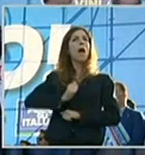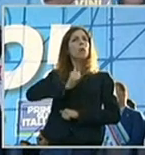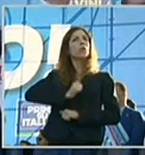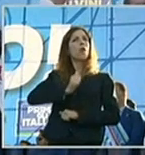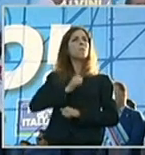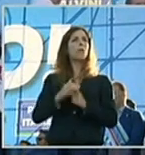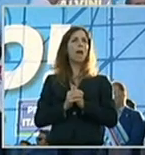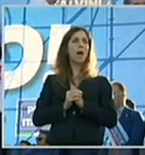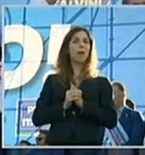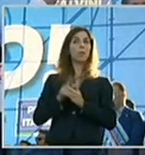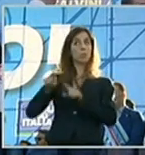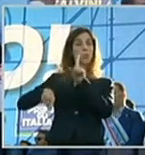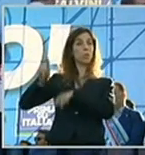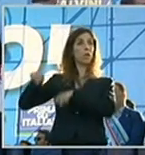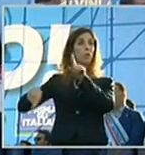Qualcuno,